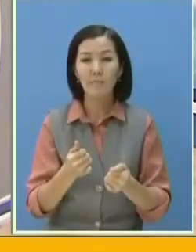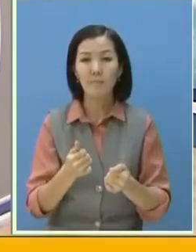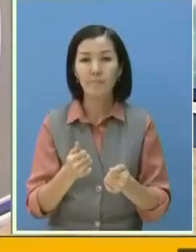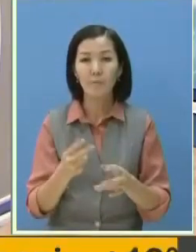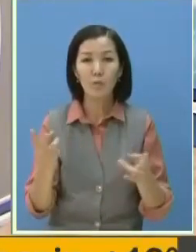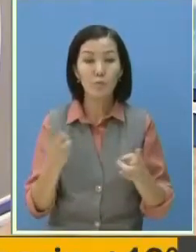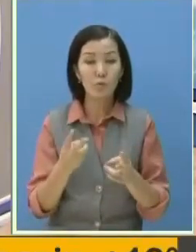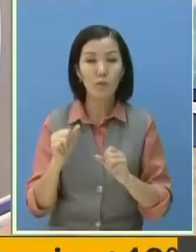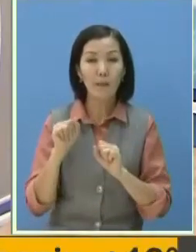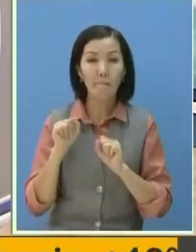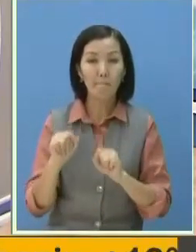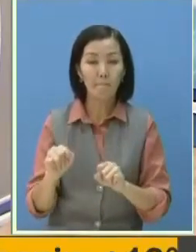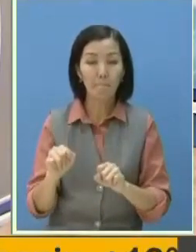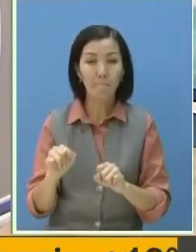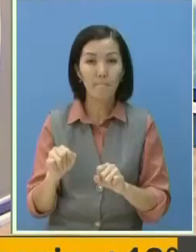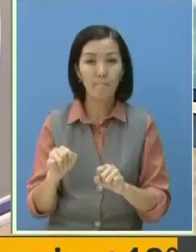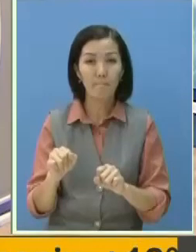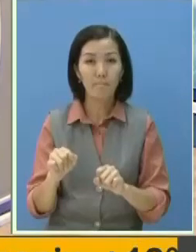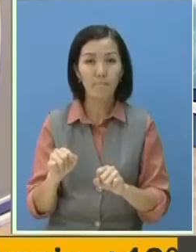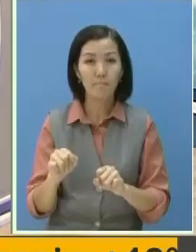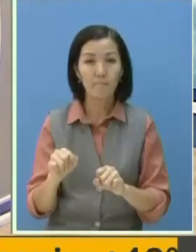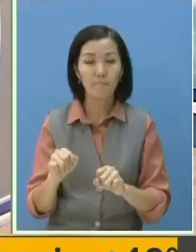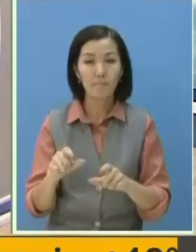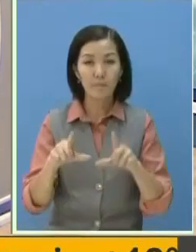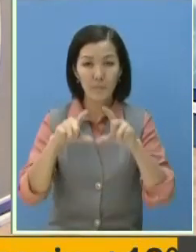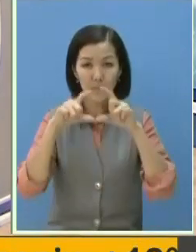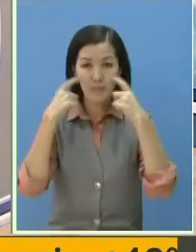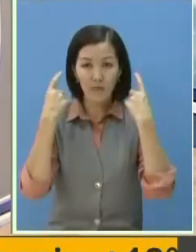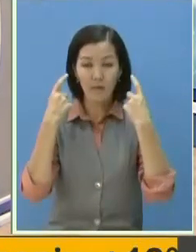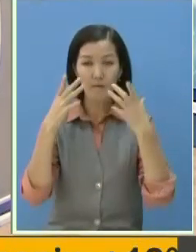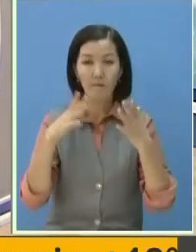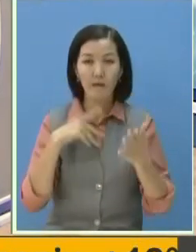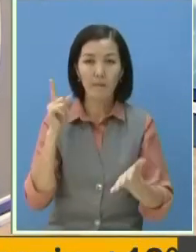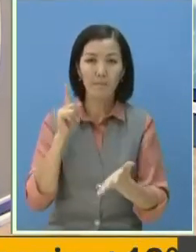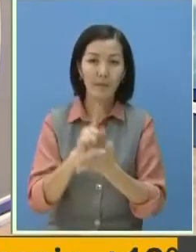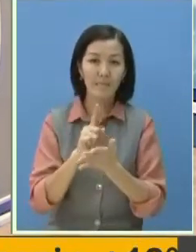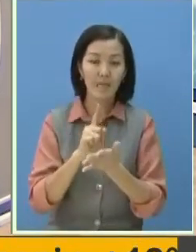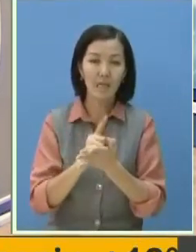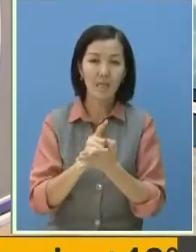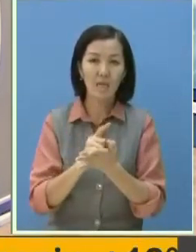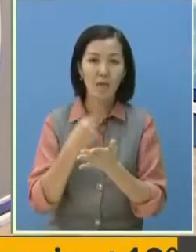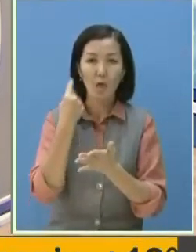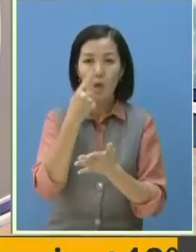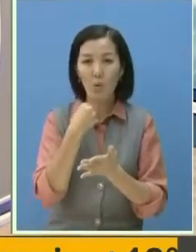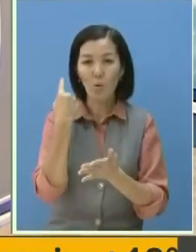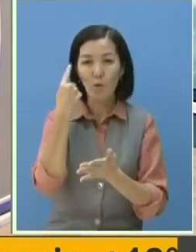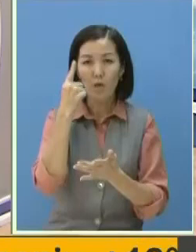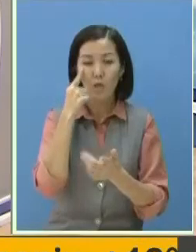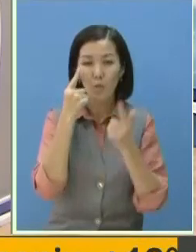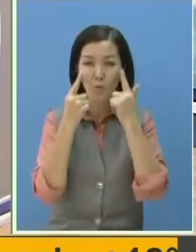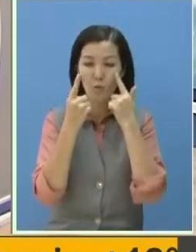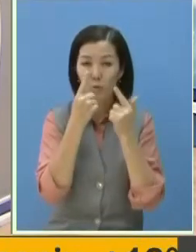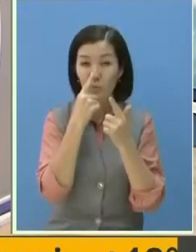Это прежде всего закрывать носоглотку. Нужно постоянно полоскать нос, горло,